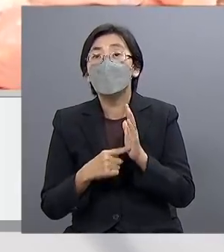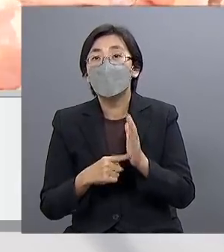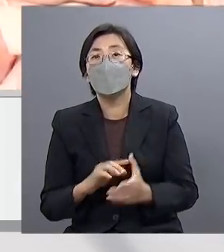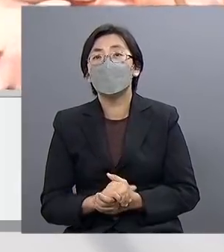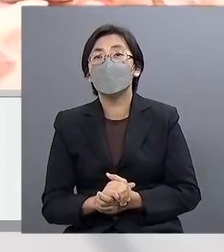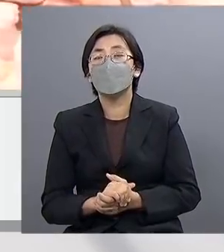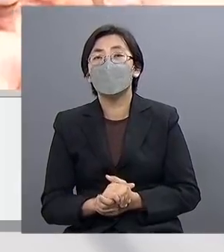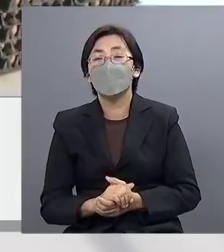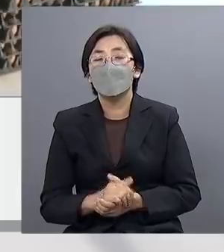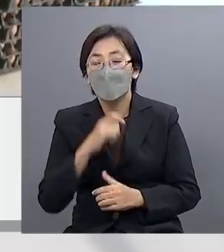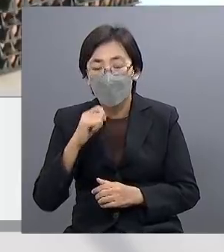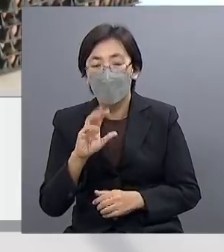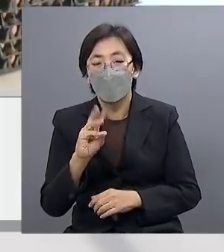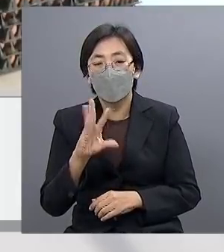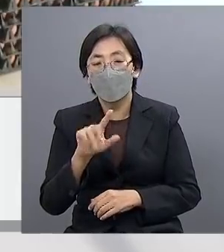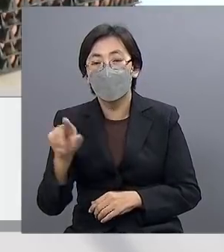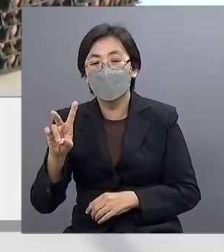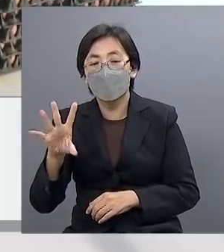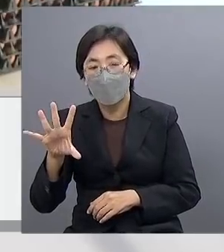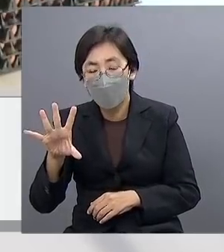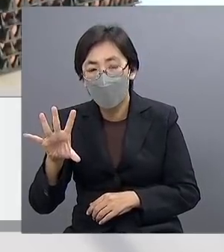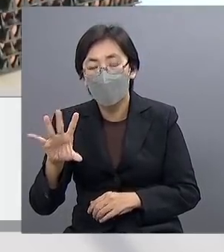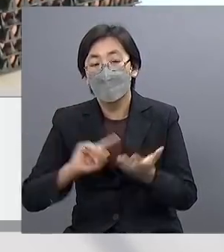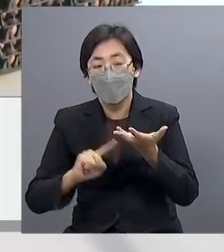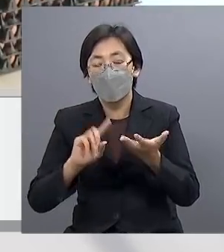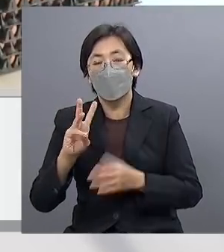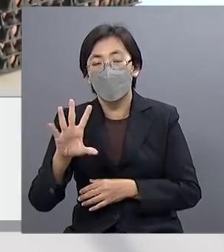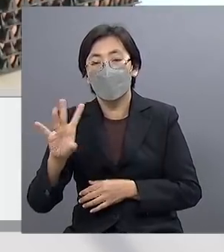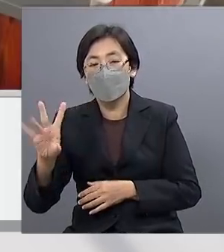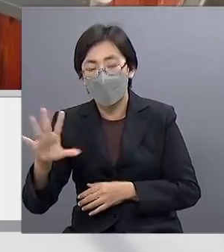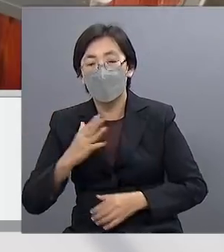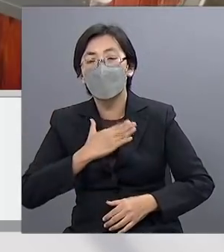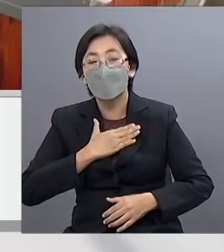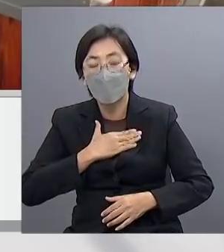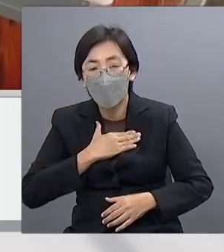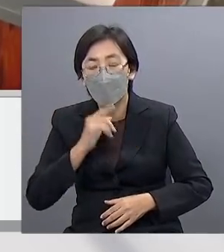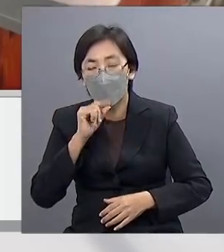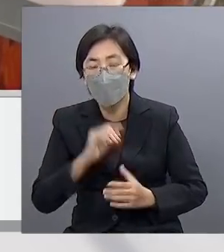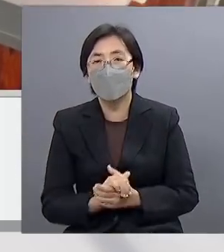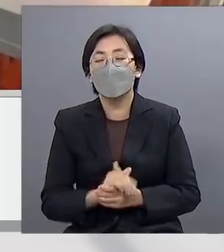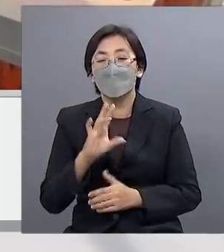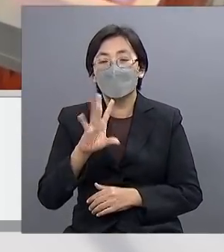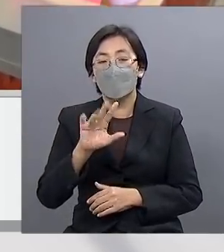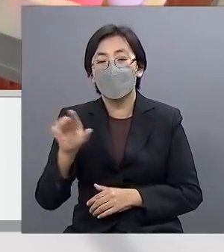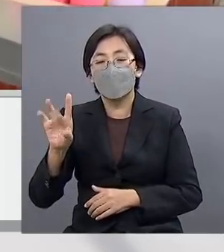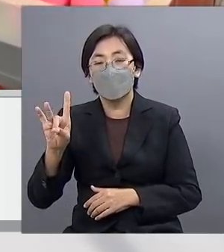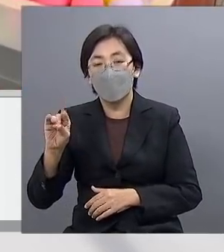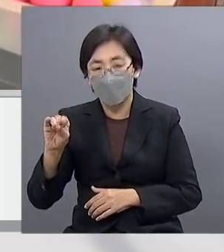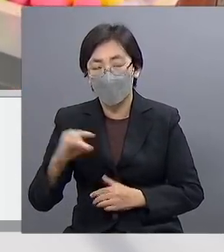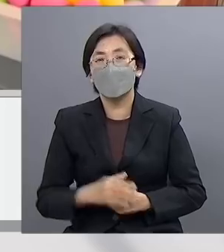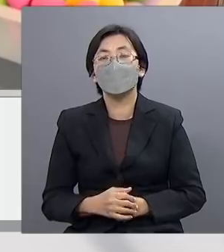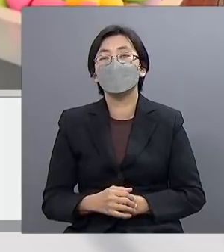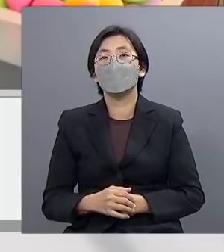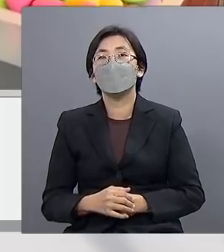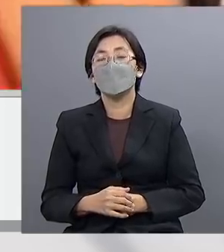65ถึง75บาทนิดๆต่อกิโลกรัมนะคะหน้าอกค่ะอยู่ที่75ถึง80บาทต่อกิโลกรัมส่วนไข่ไก่นะคะ